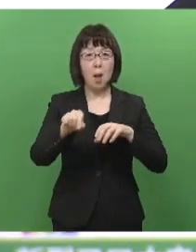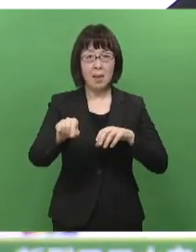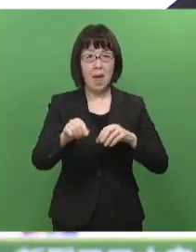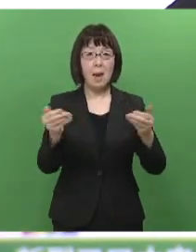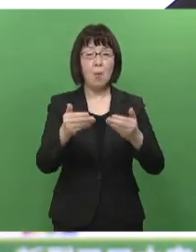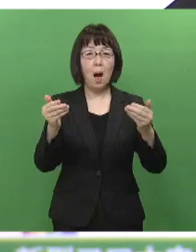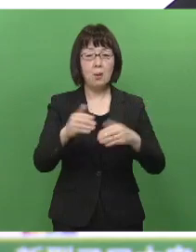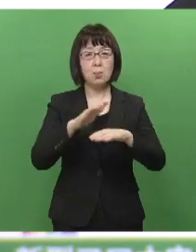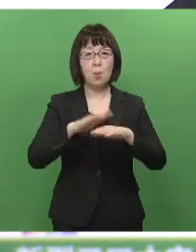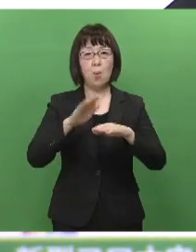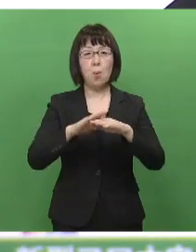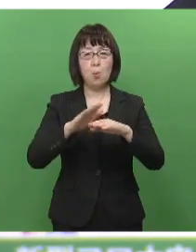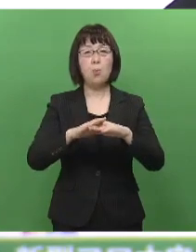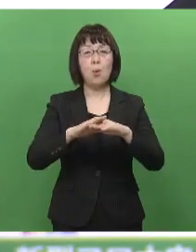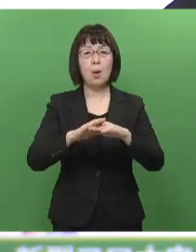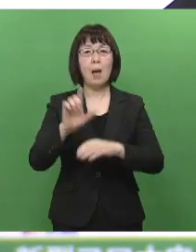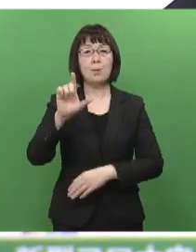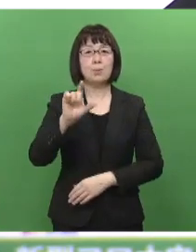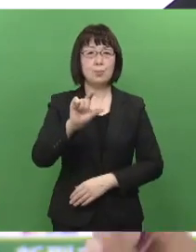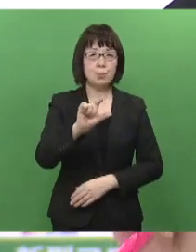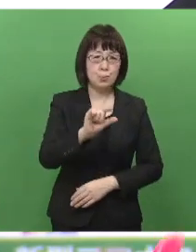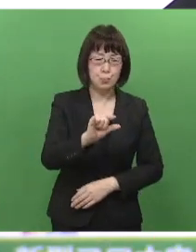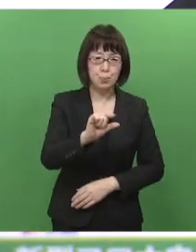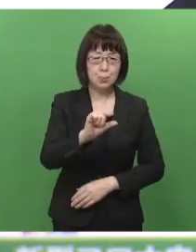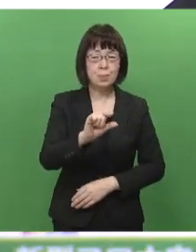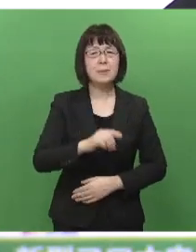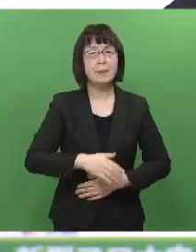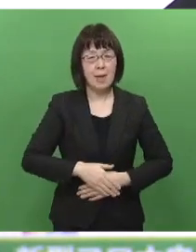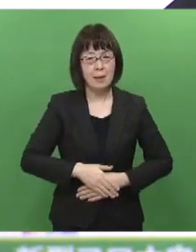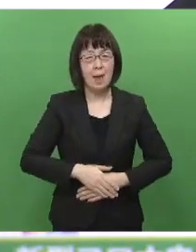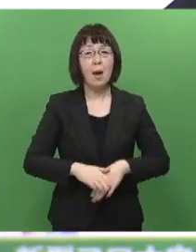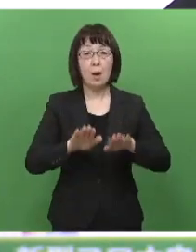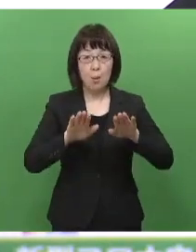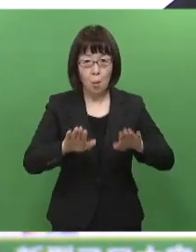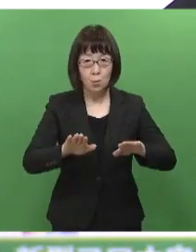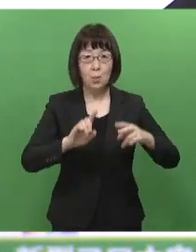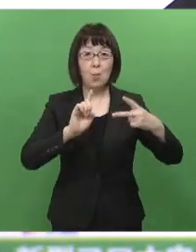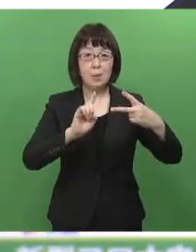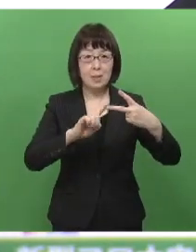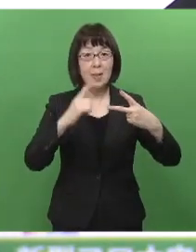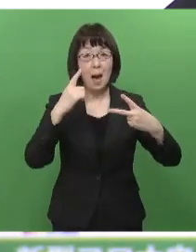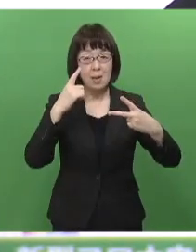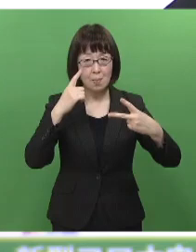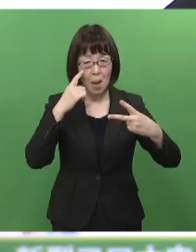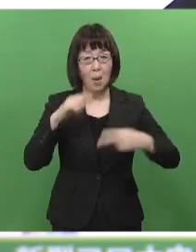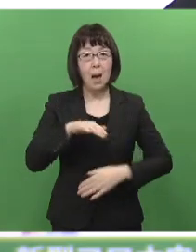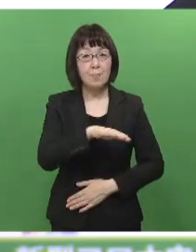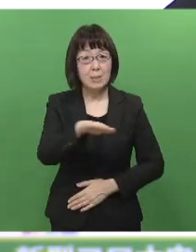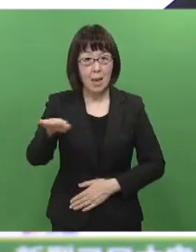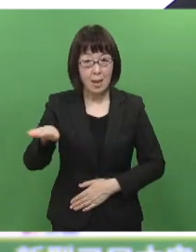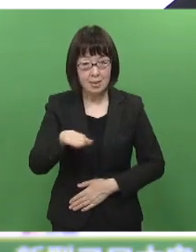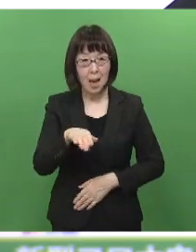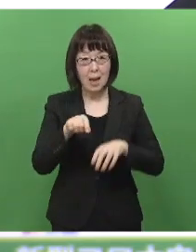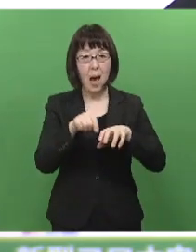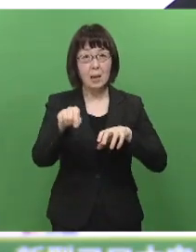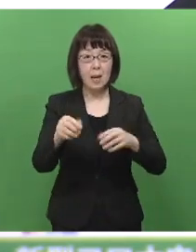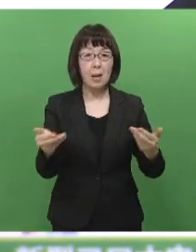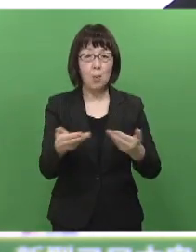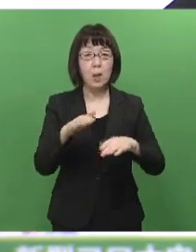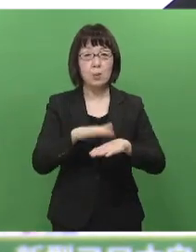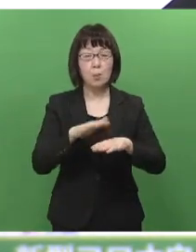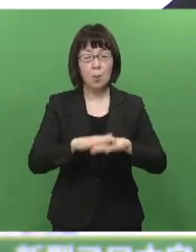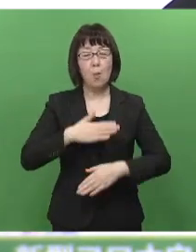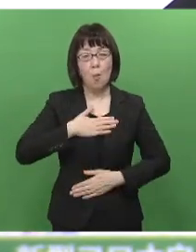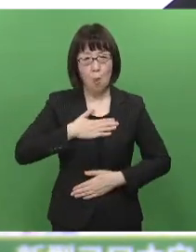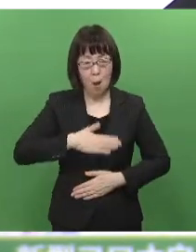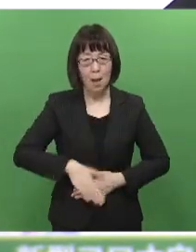改めて徹底して実施していただいて、今度こそ定着できるように今一つの工夫をお願いし